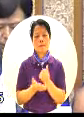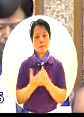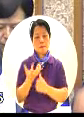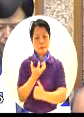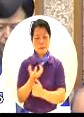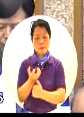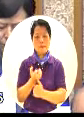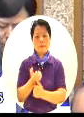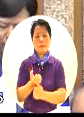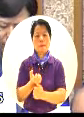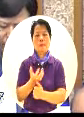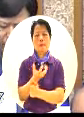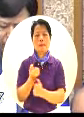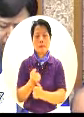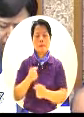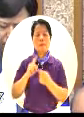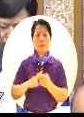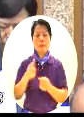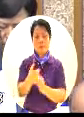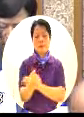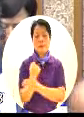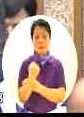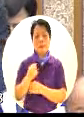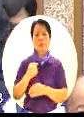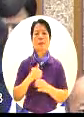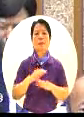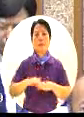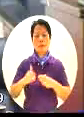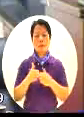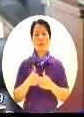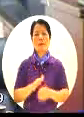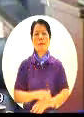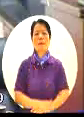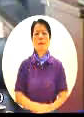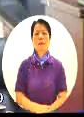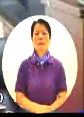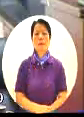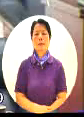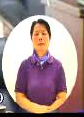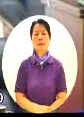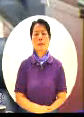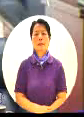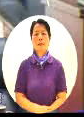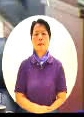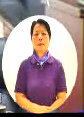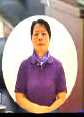啦，嘿，这个还有努力的空间。 好，请坐哈。来下一页哈。